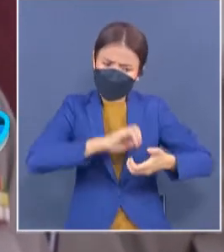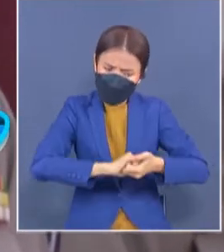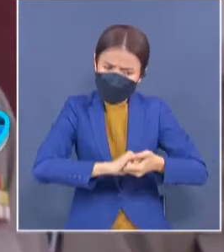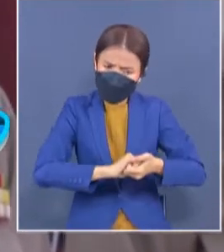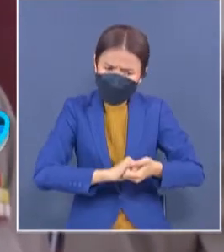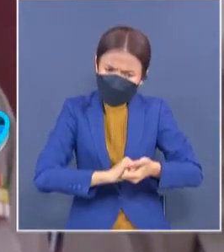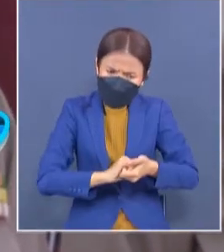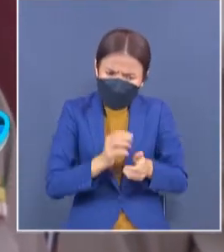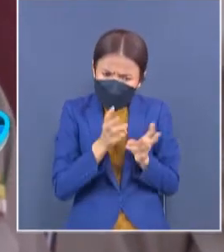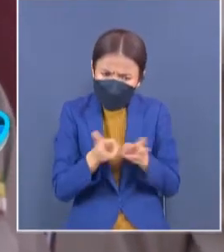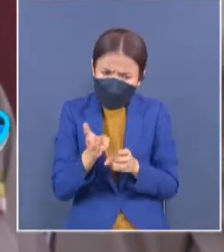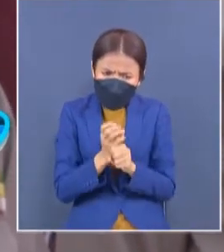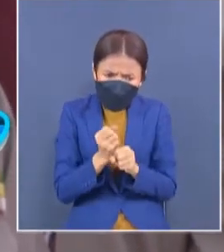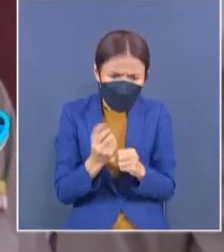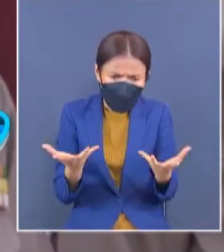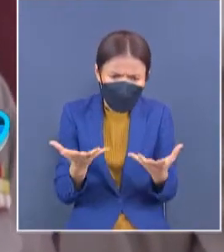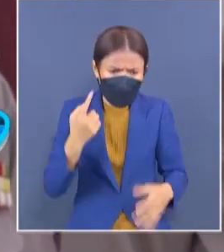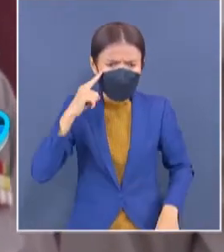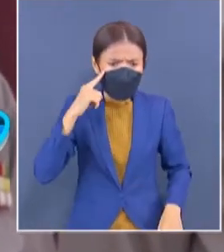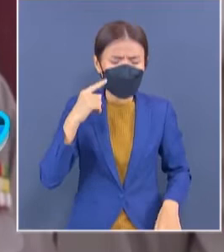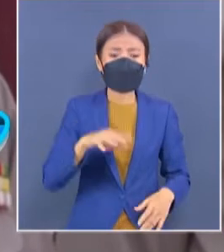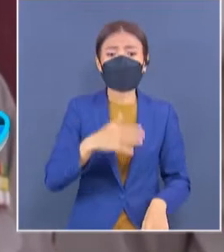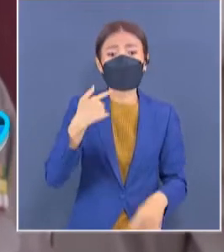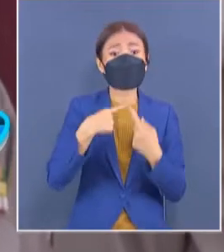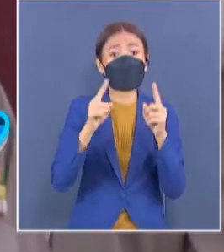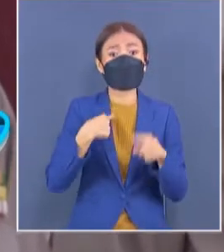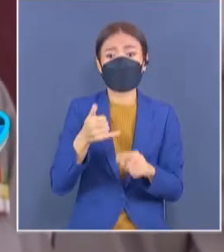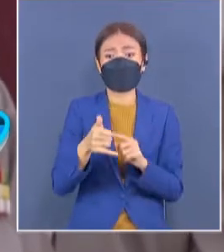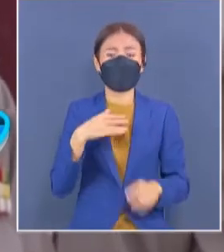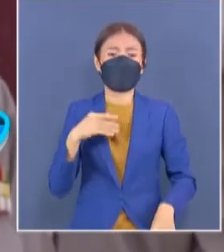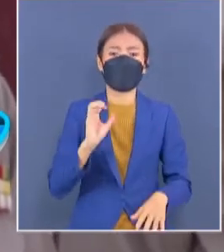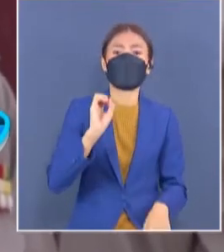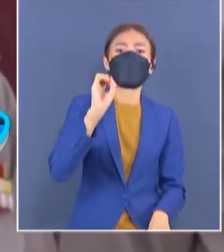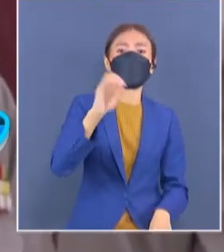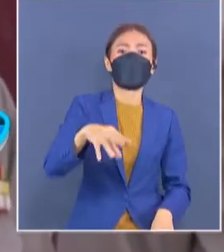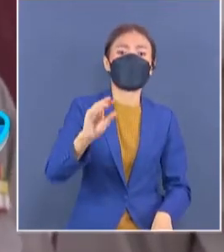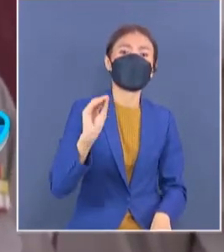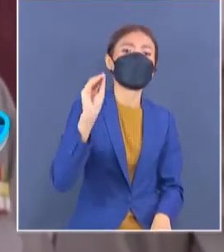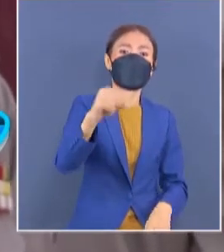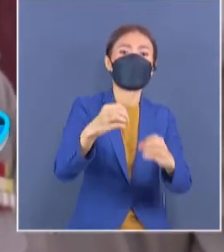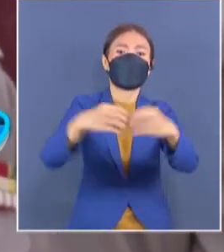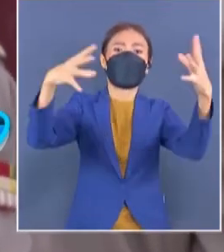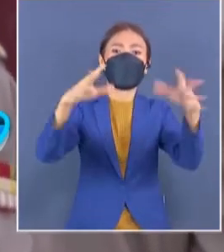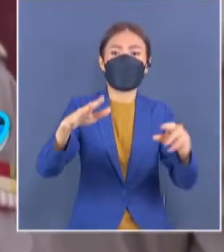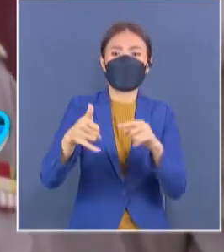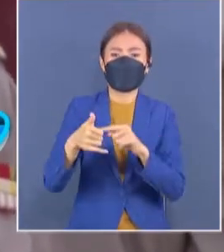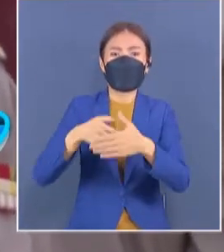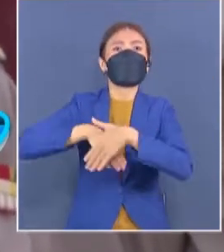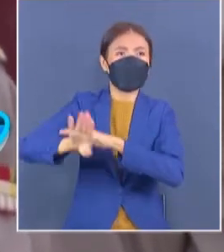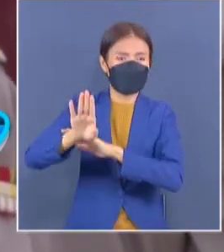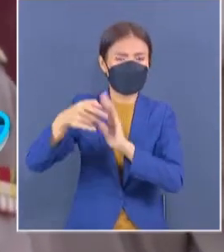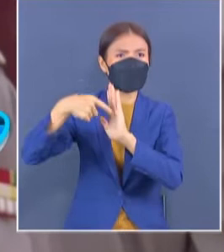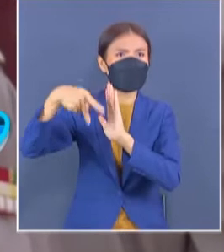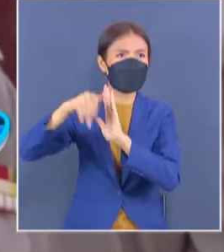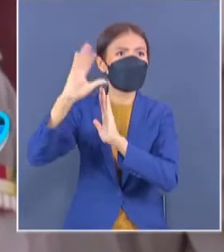หลังจากที่เกิดเหตุแล้วเนี่ยก็ไปอยู่ที่พิษณุโลก กระจัดกระจายตัวแหละ นะ ก็เลยเข้ามามอบตัวที่พิษณุโลกนะครับต